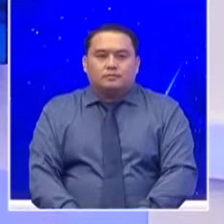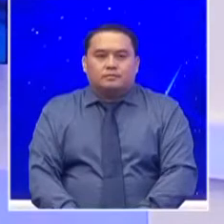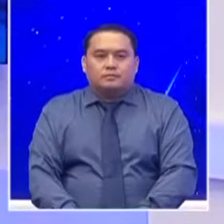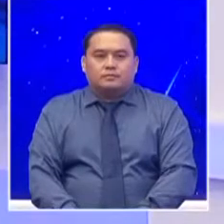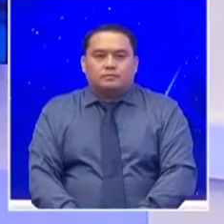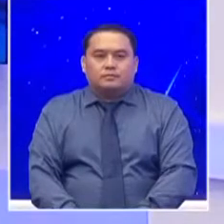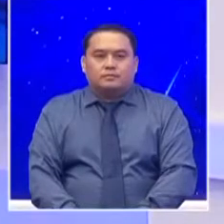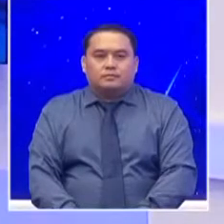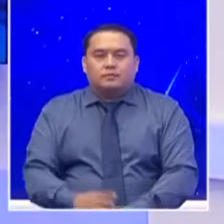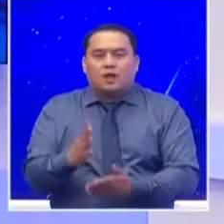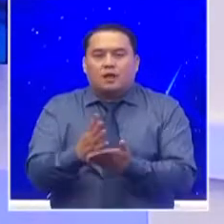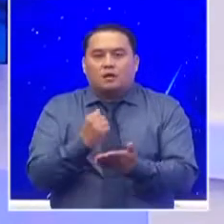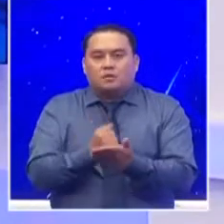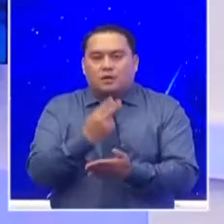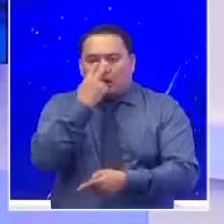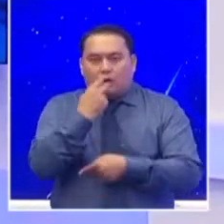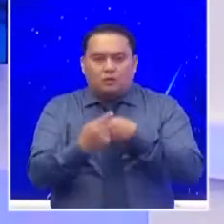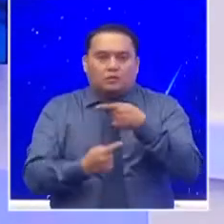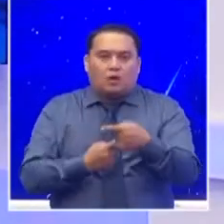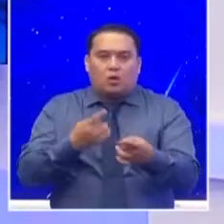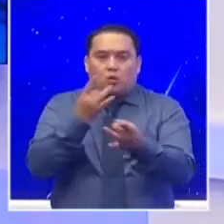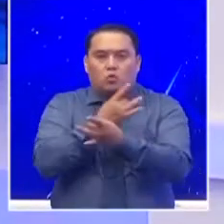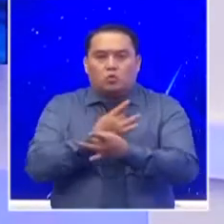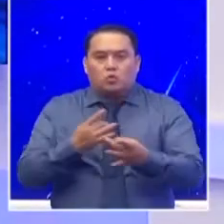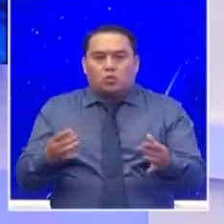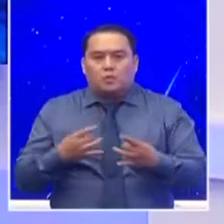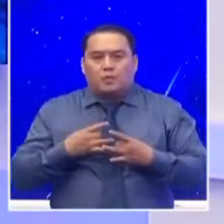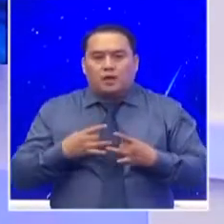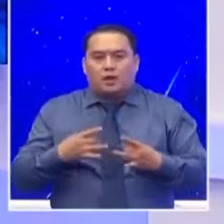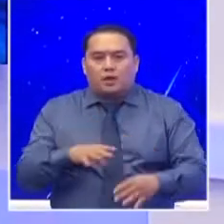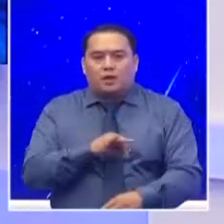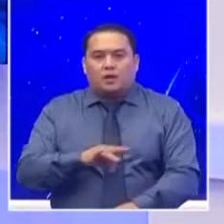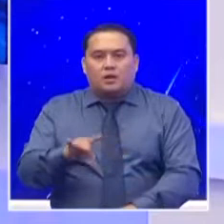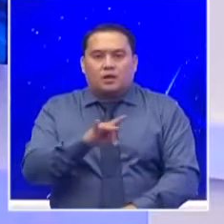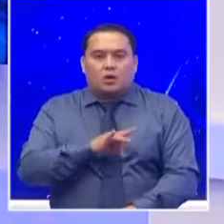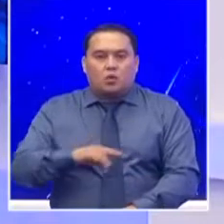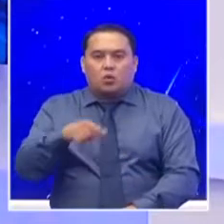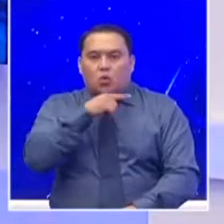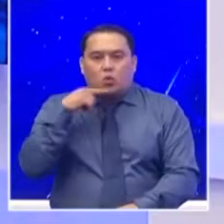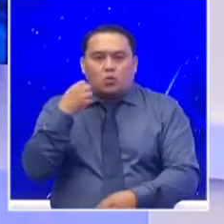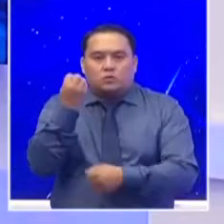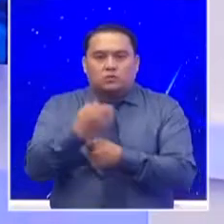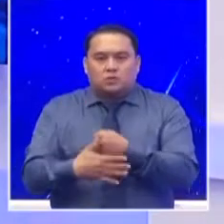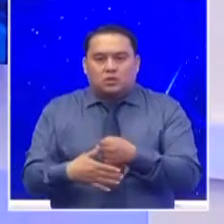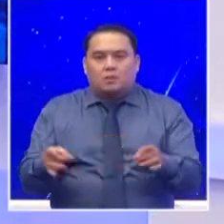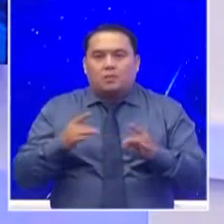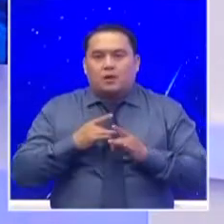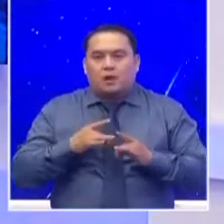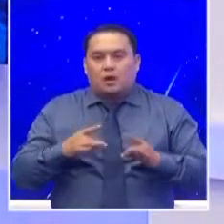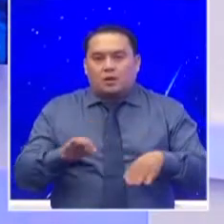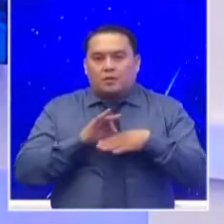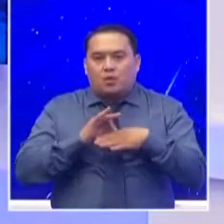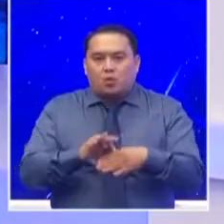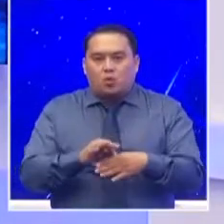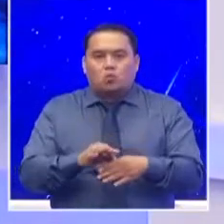Сохраняя традиции, Дни славянской письменности и культуры отметили в Илийском районе Алматинской области. Филиал Русского центра провел